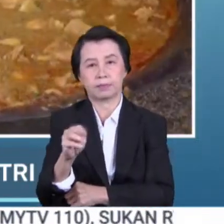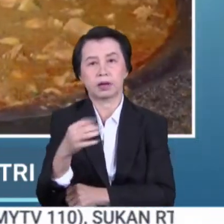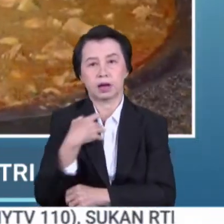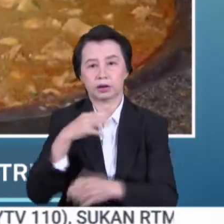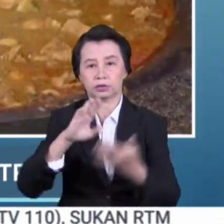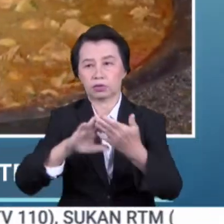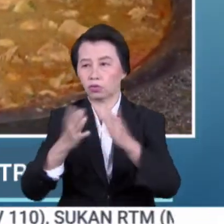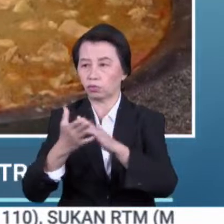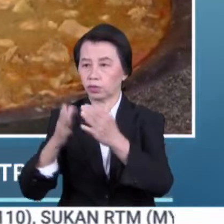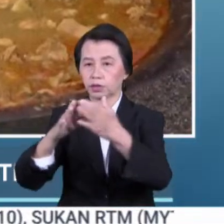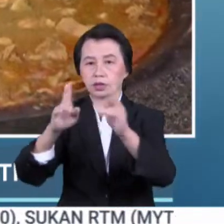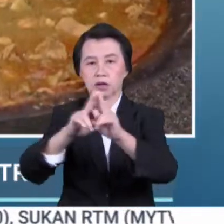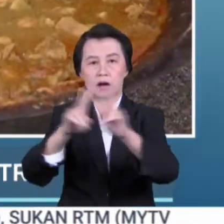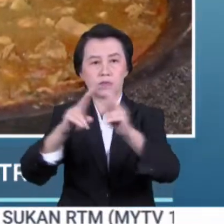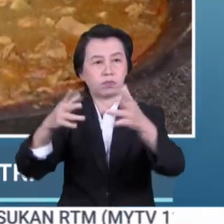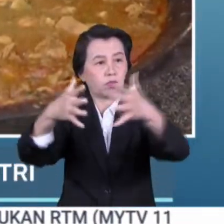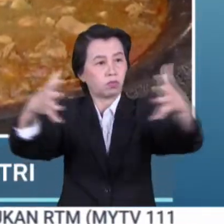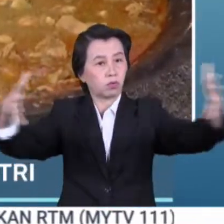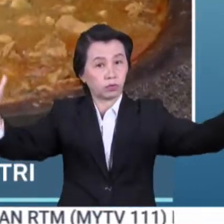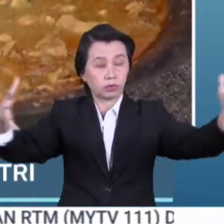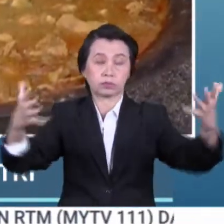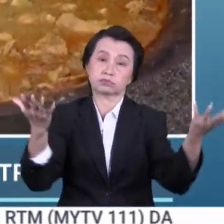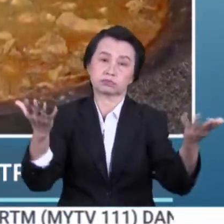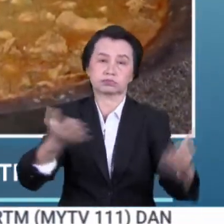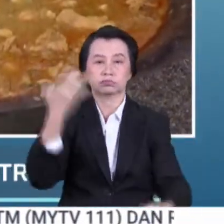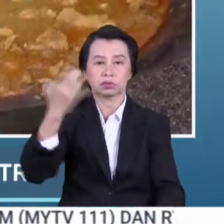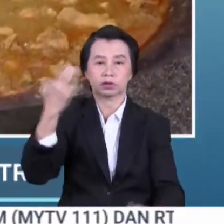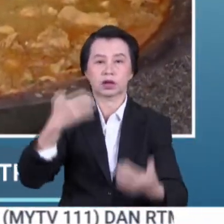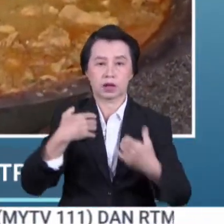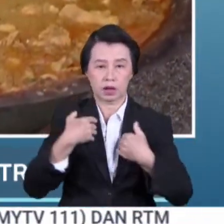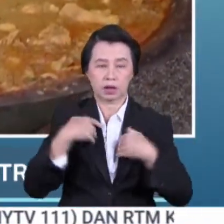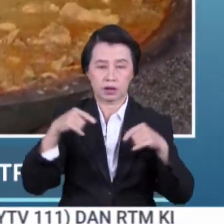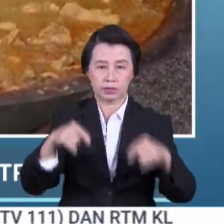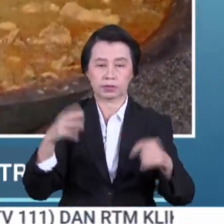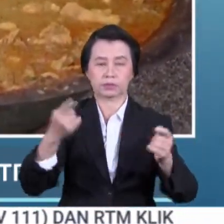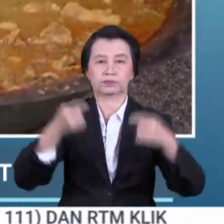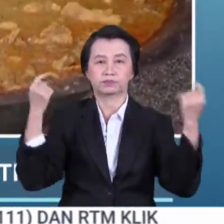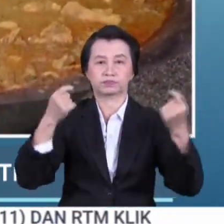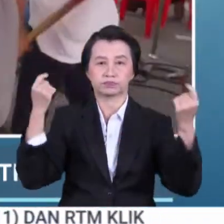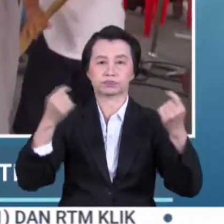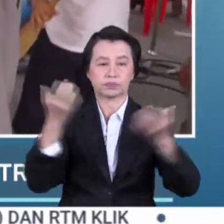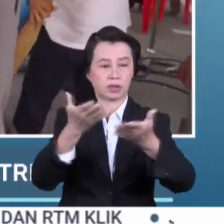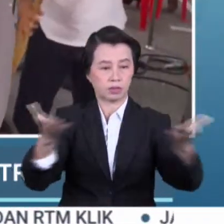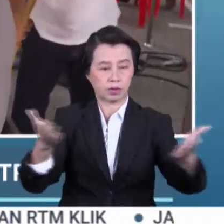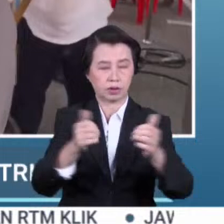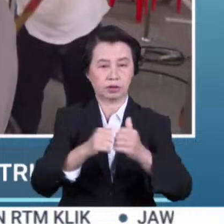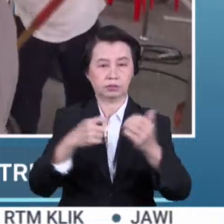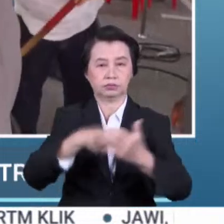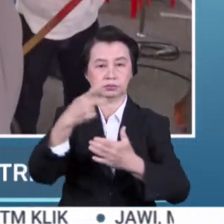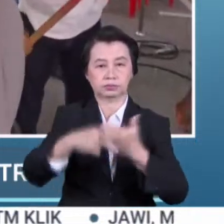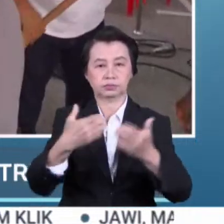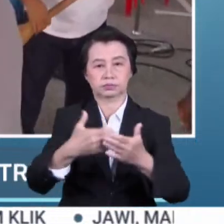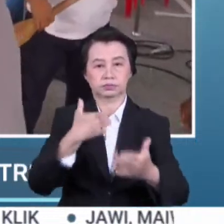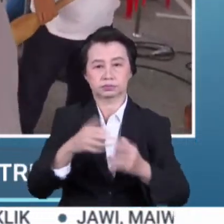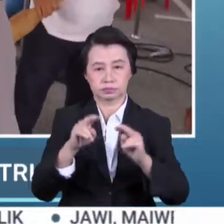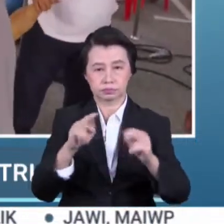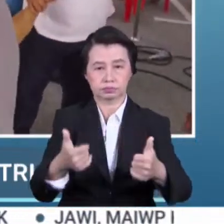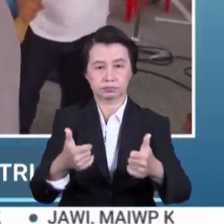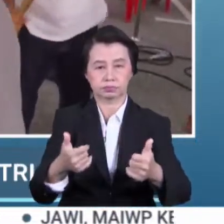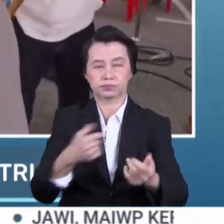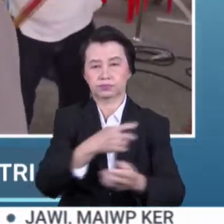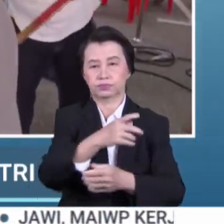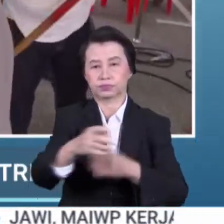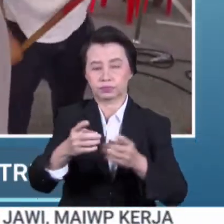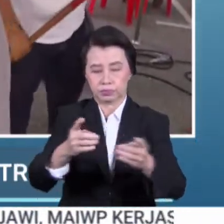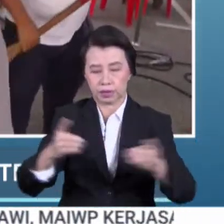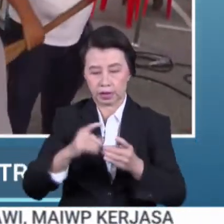besar. Dan ini perkara lumrah dan lazim yang diadakan, dan meraihkan mereka tu dengan program sebelum ini nampak menarik. Namun daerah lain akan